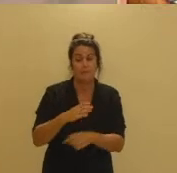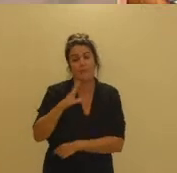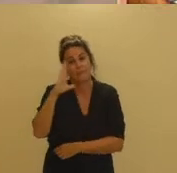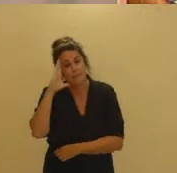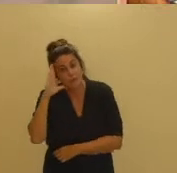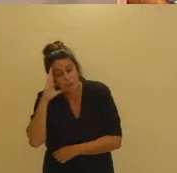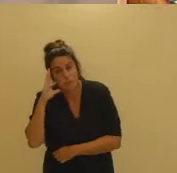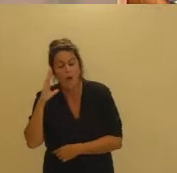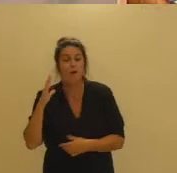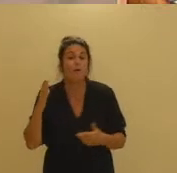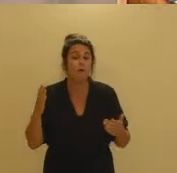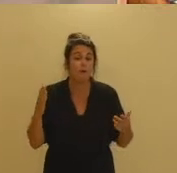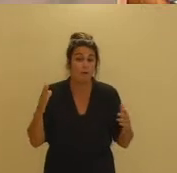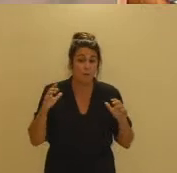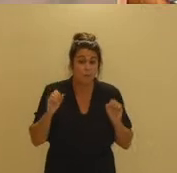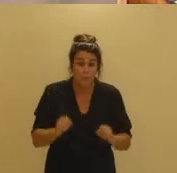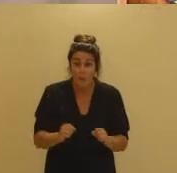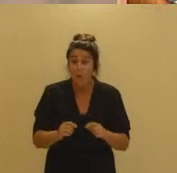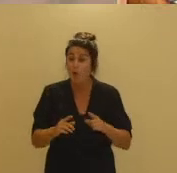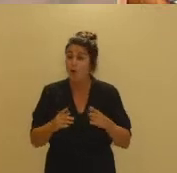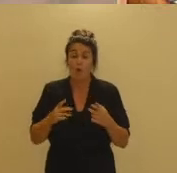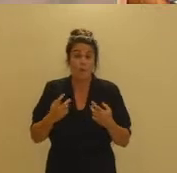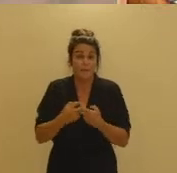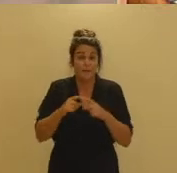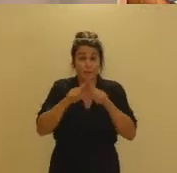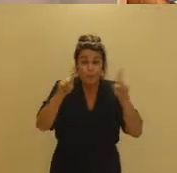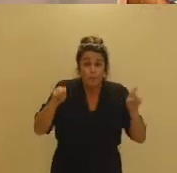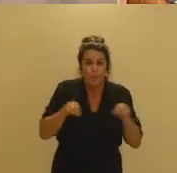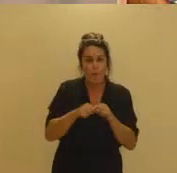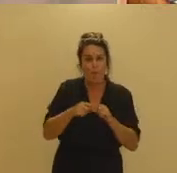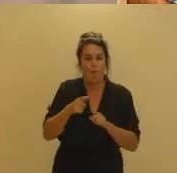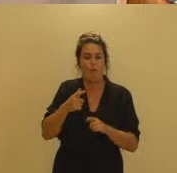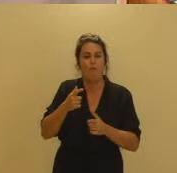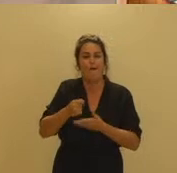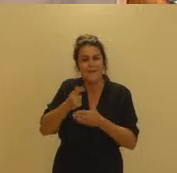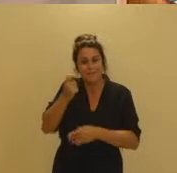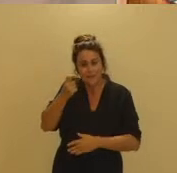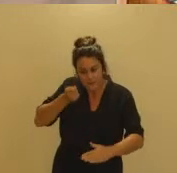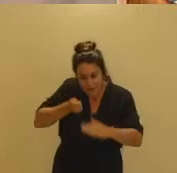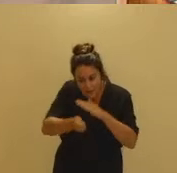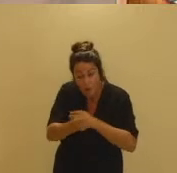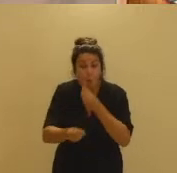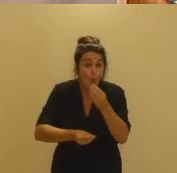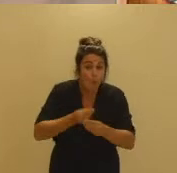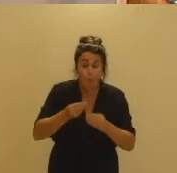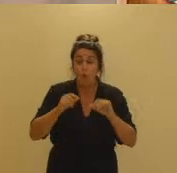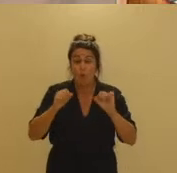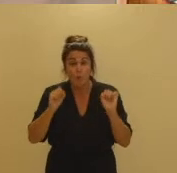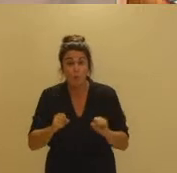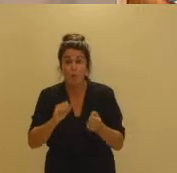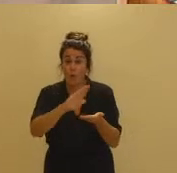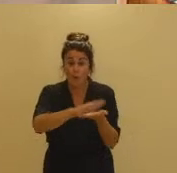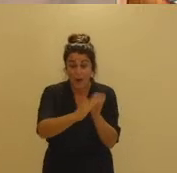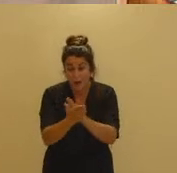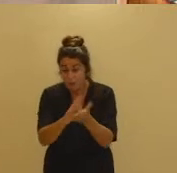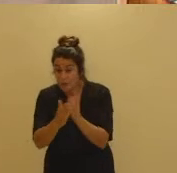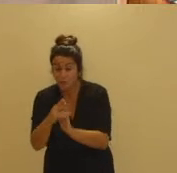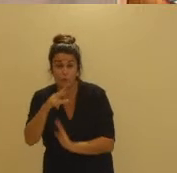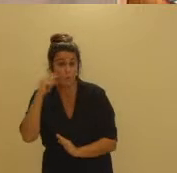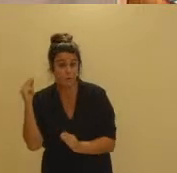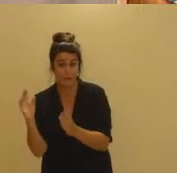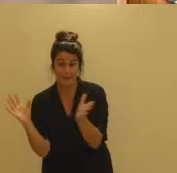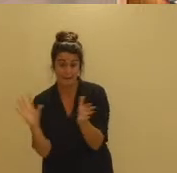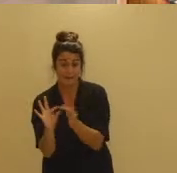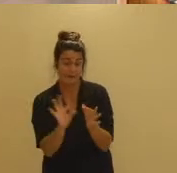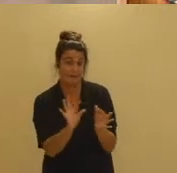bons d'aide financière ou une mobilisation un peu partenariale avec les associations humanitaires d'Hendaye.